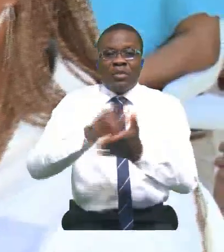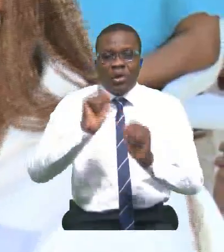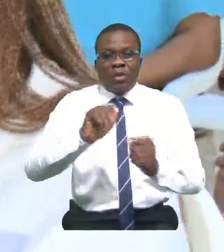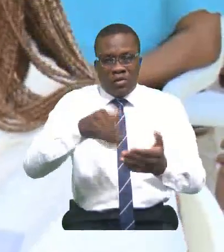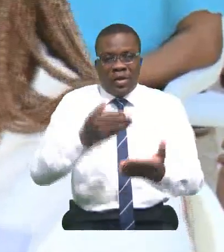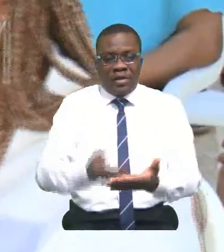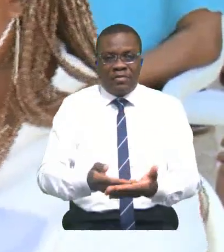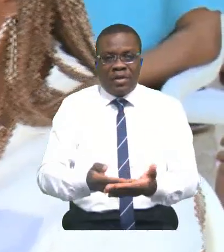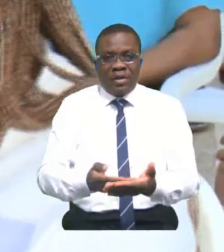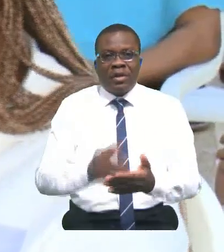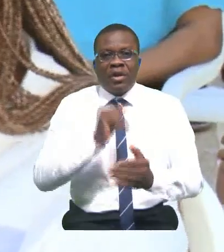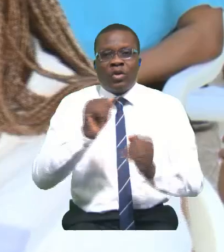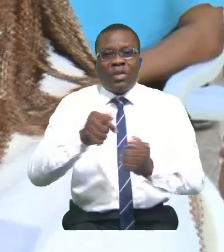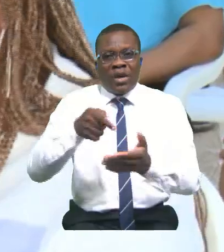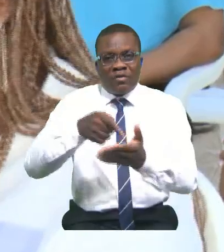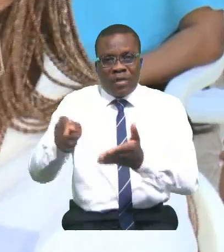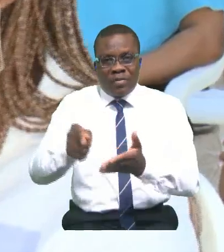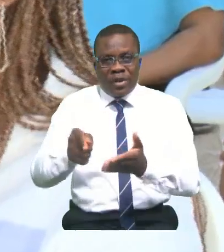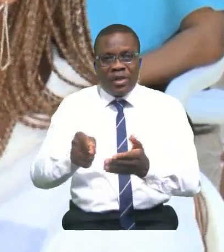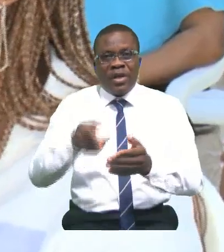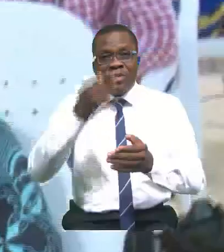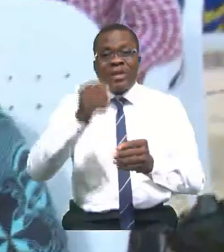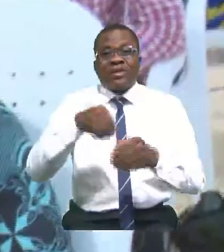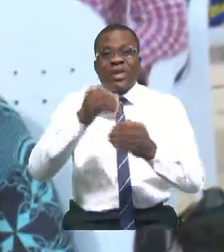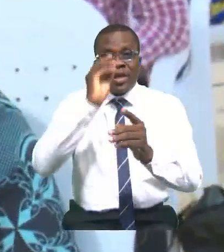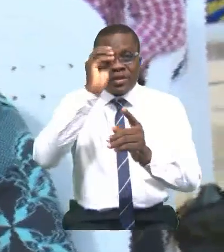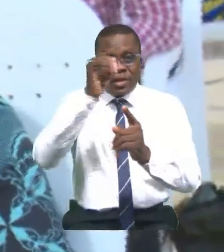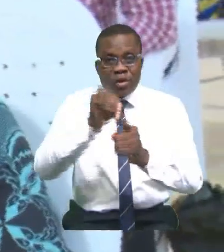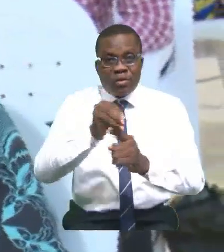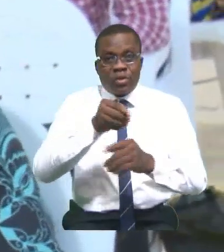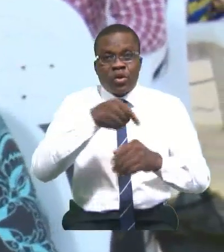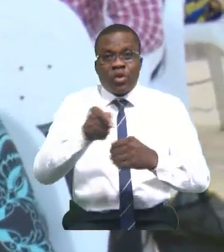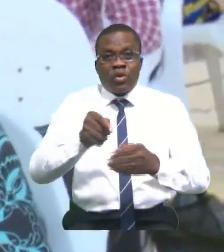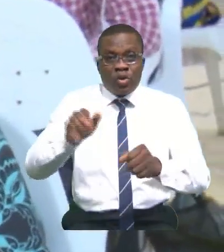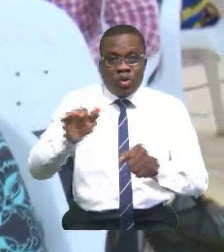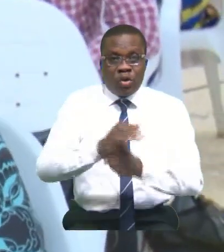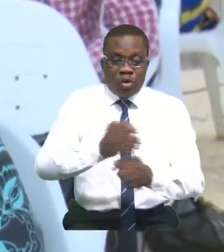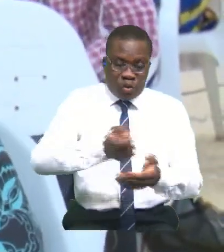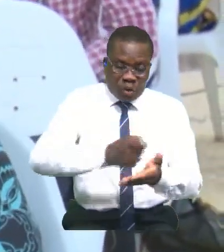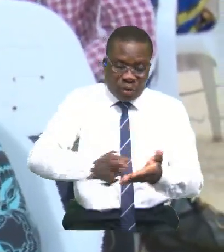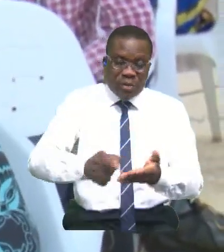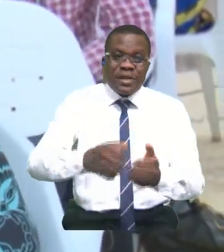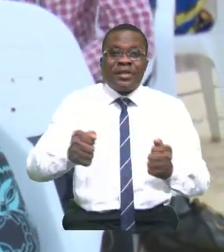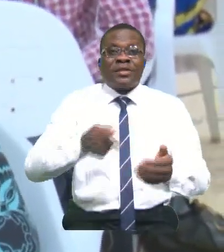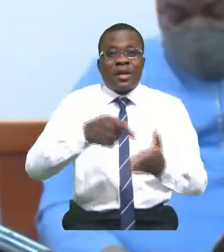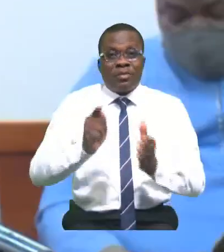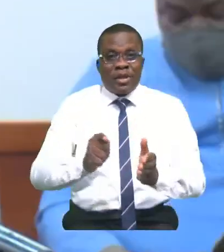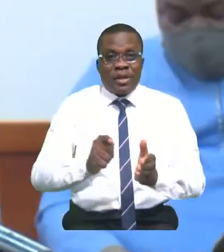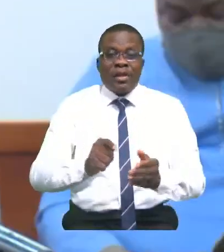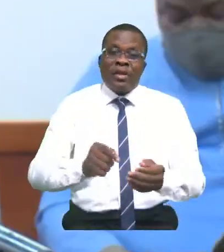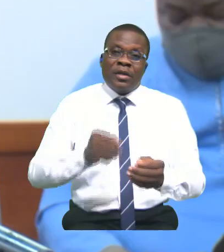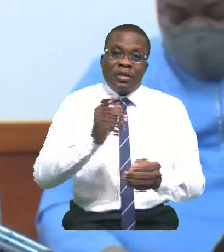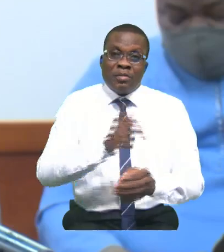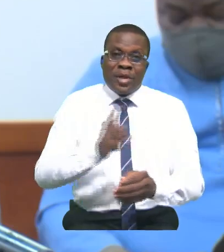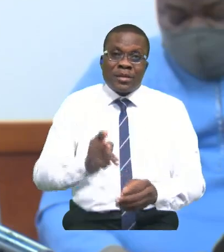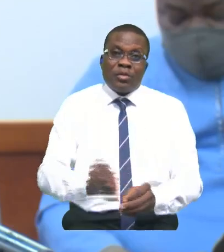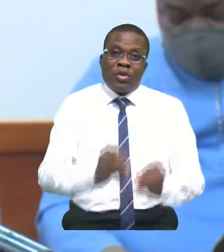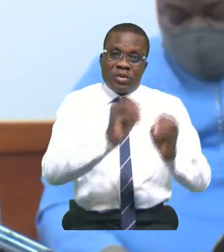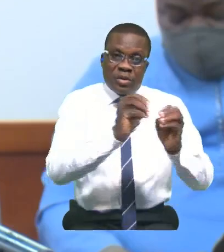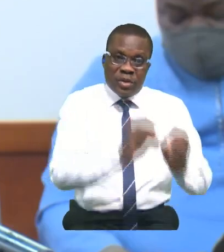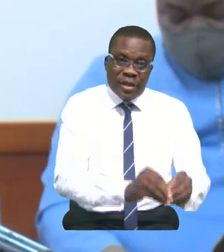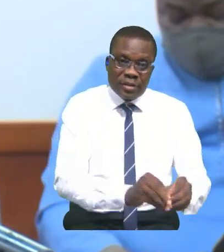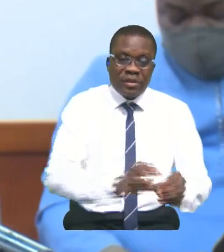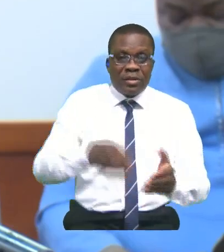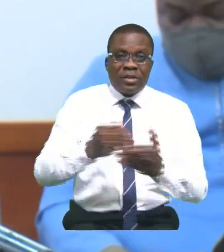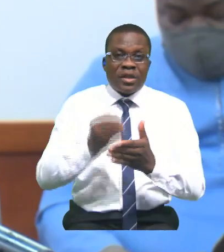N avoir payé puis on a laissé l'option de faire le remplissage sans payer ils laissent le passeport ils arrivent chez eux ils